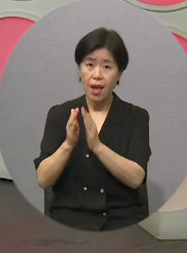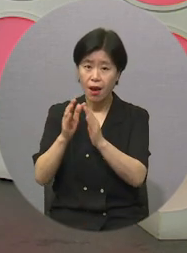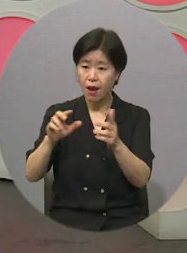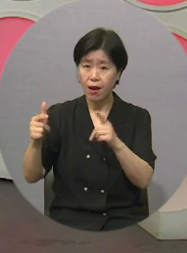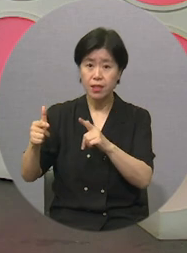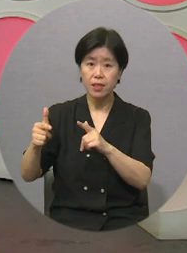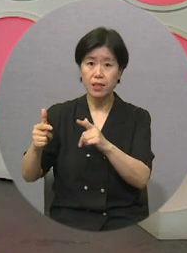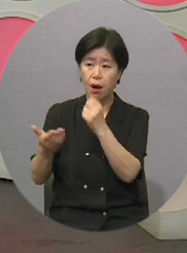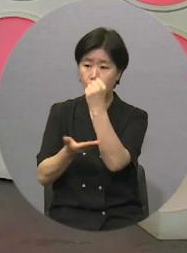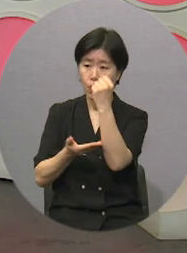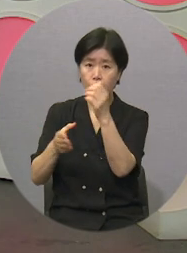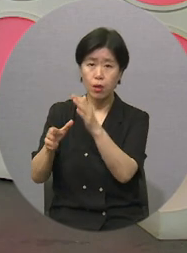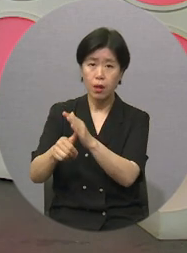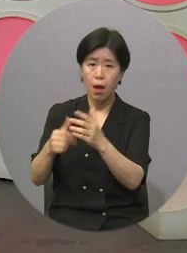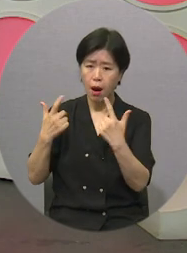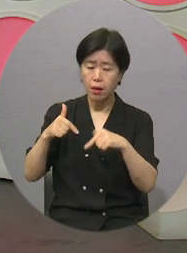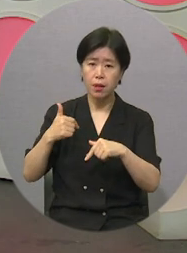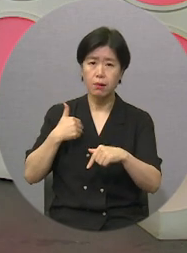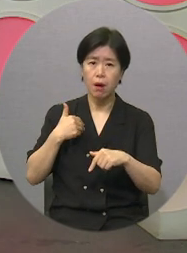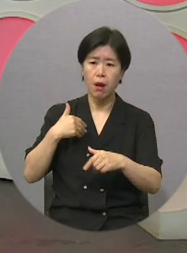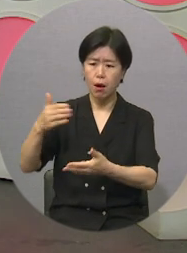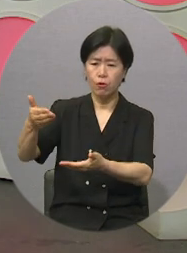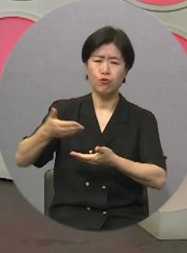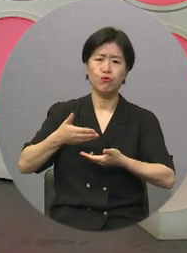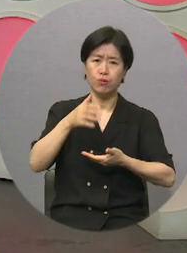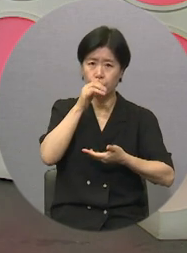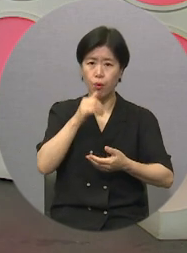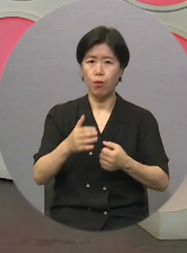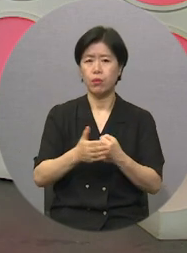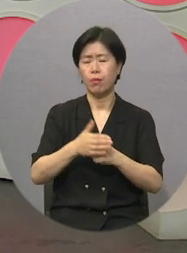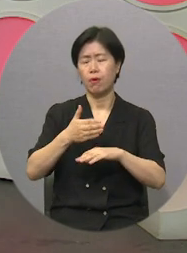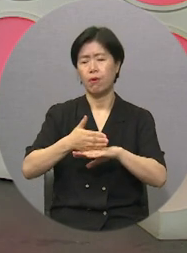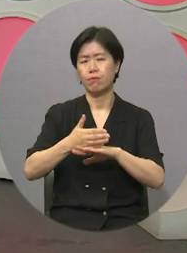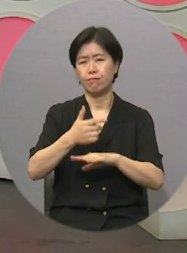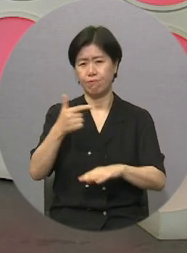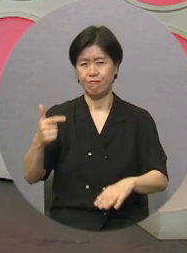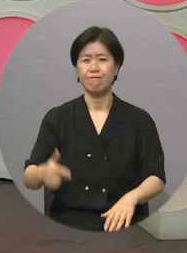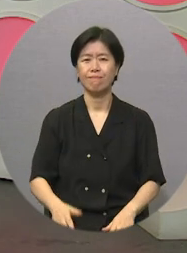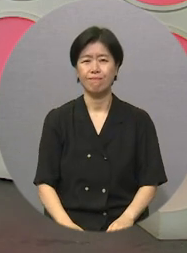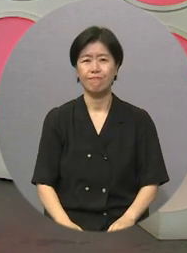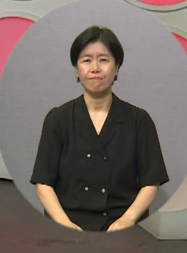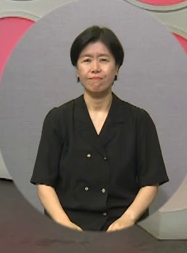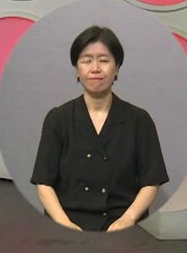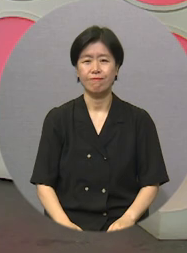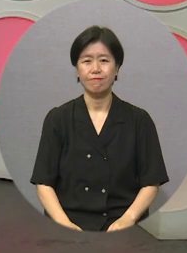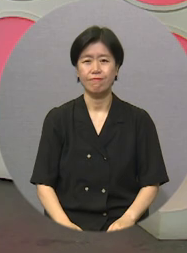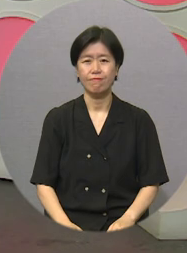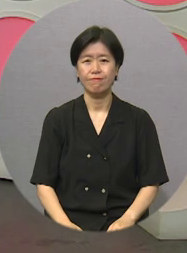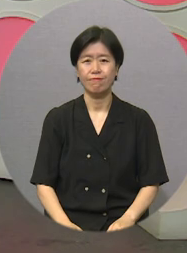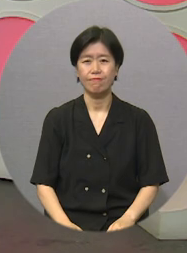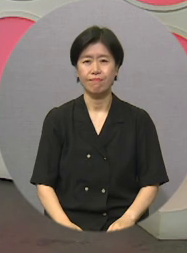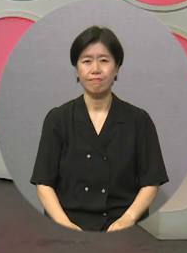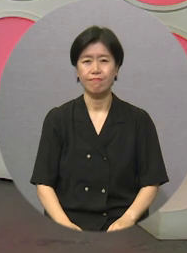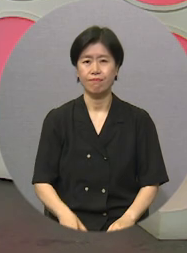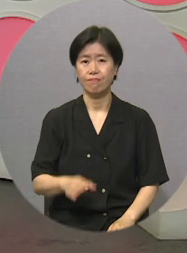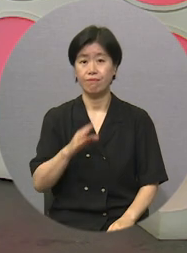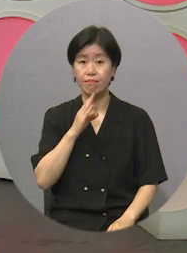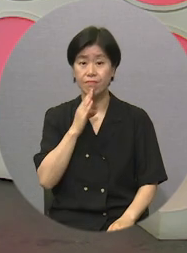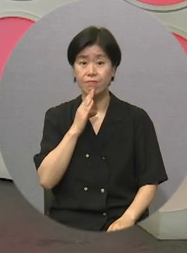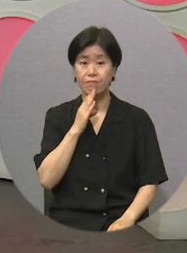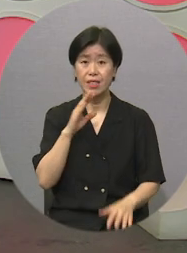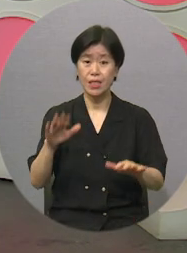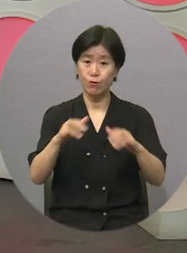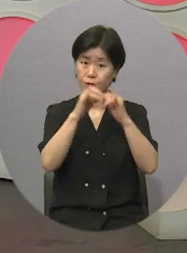이렇게 하는데 꼭 갖다 주시고 챙겨주시니까 네. 항상 저도 이제 감사함을 잊을 수가 없어요. 근데 그런 그래요. 분들이 꽤나